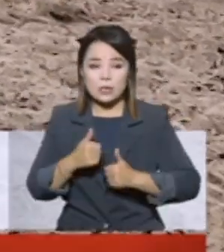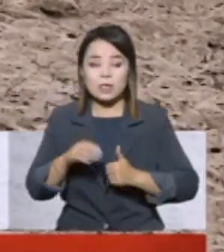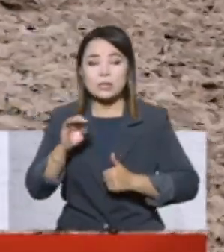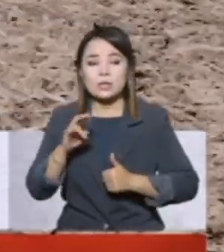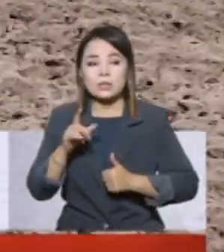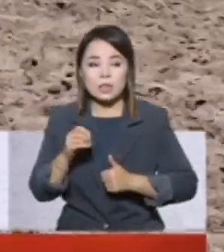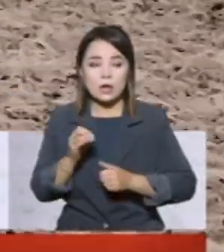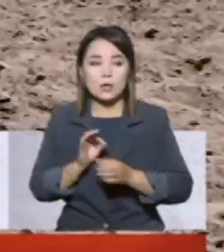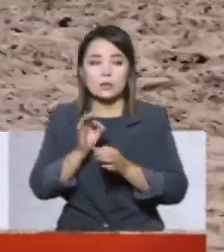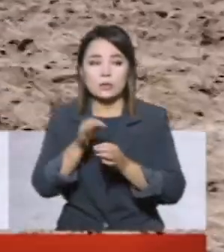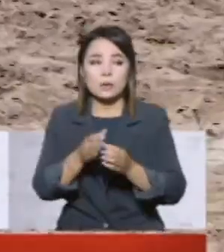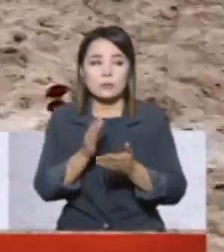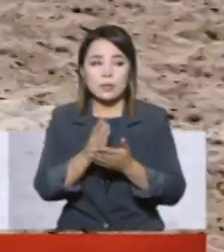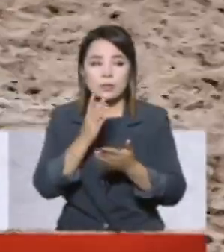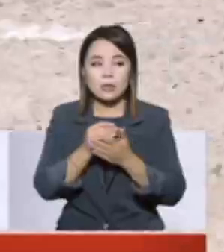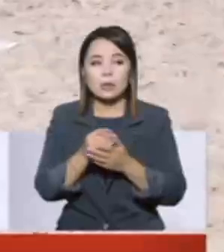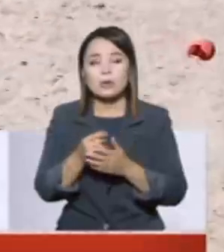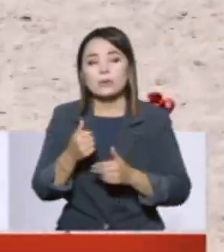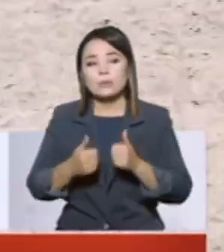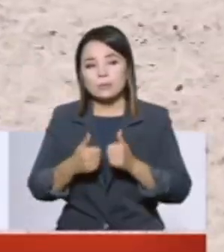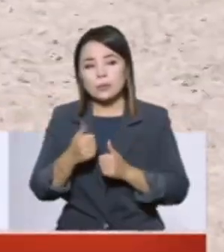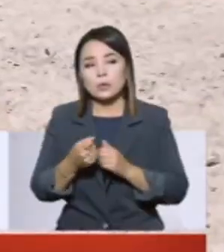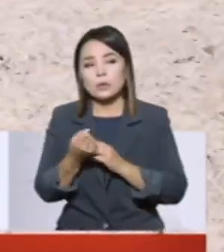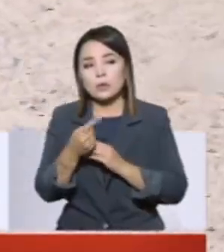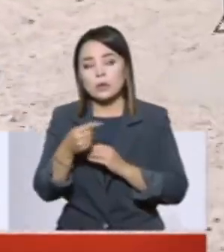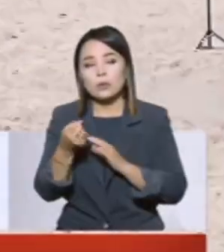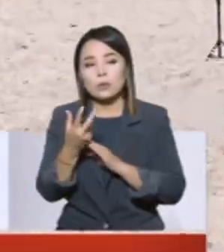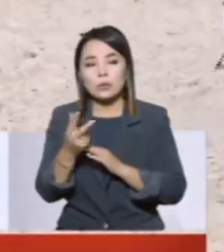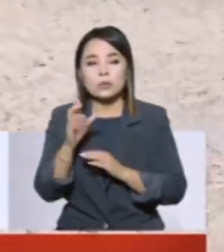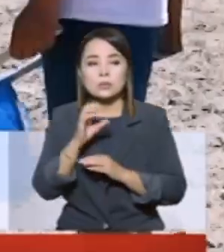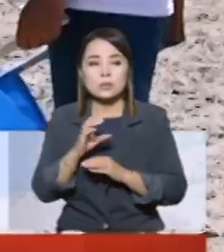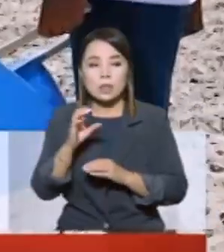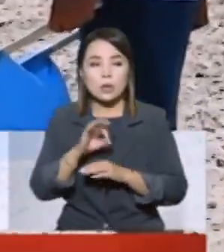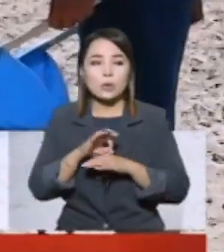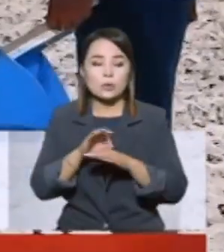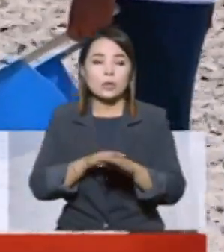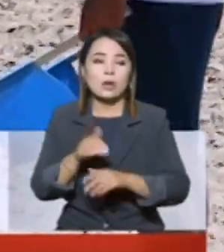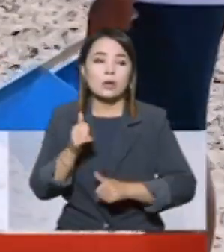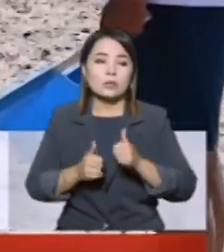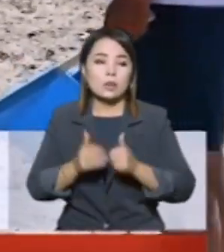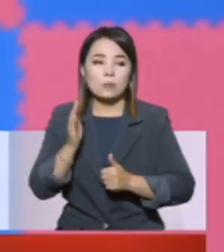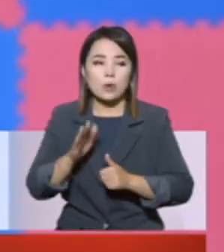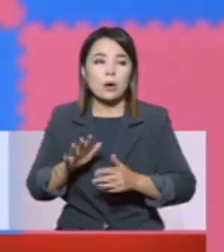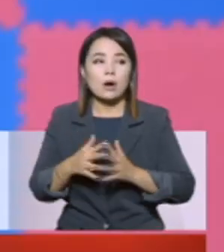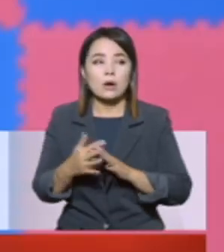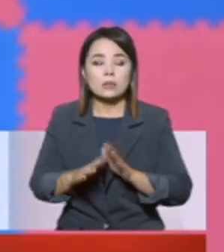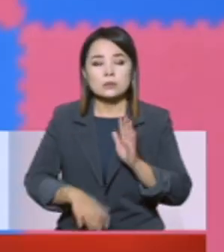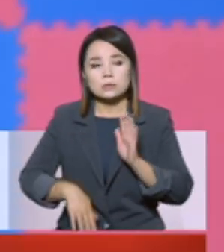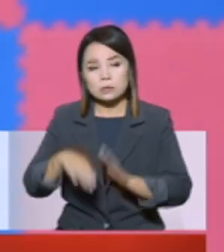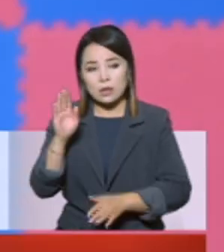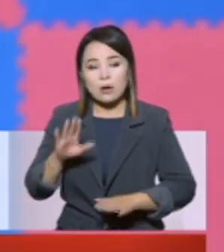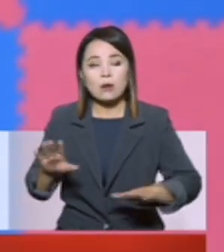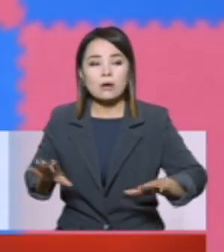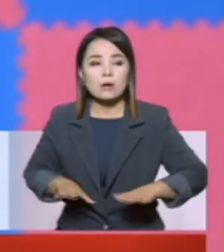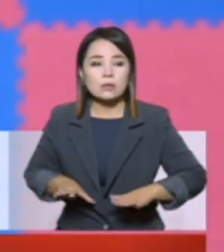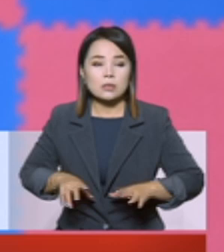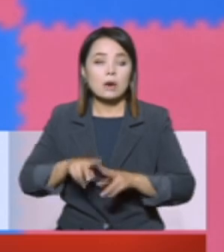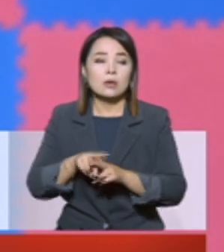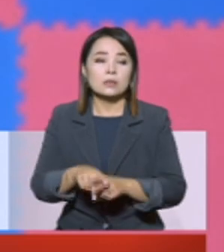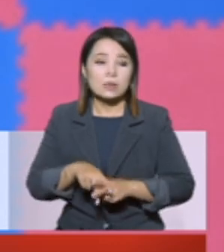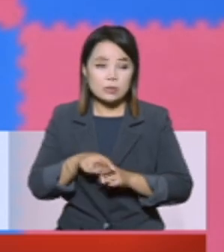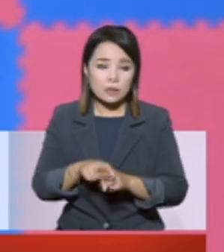теңгелу бойынша жарыстар 11-13 қыркүйек аралығында этноауыл аумағында өтеді. Ауылда атқа мініп өскенбіз, көкпар